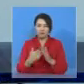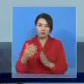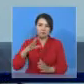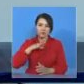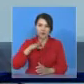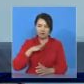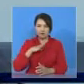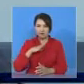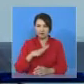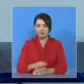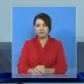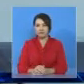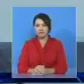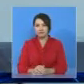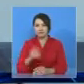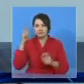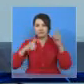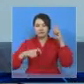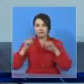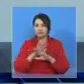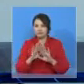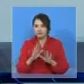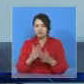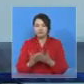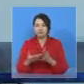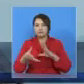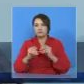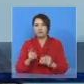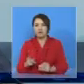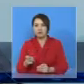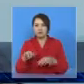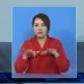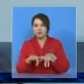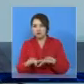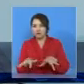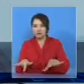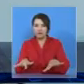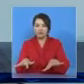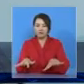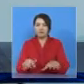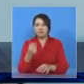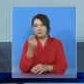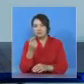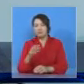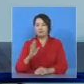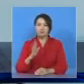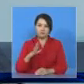болғандықтан, сосын жаңбыр жауған болмаса, жалпы мына құрттың таралуы азаю